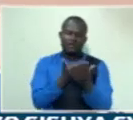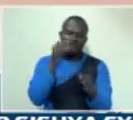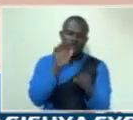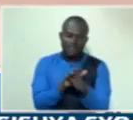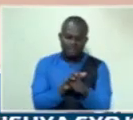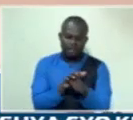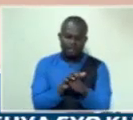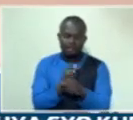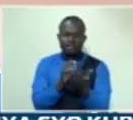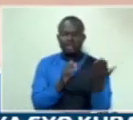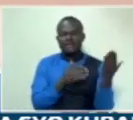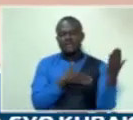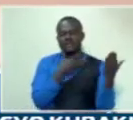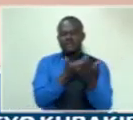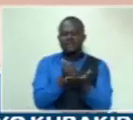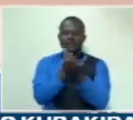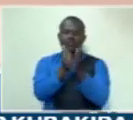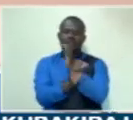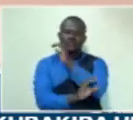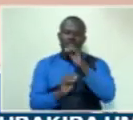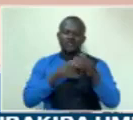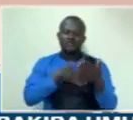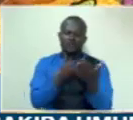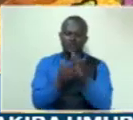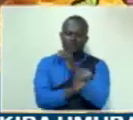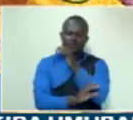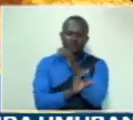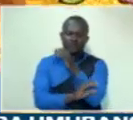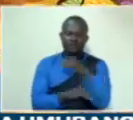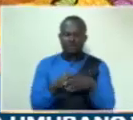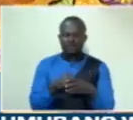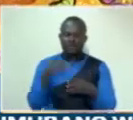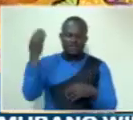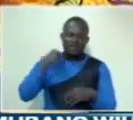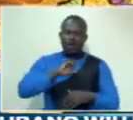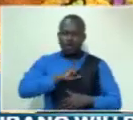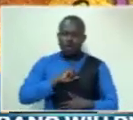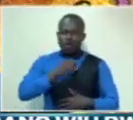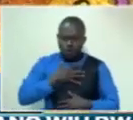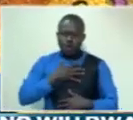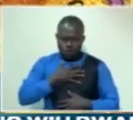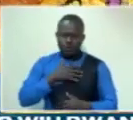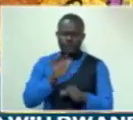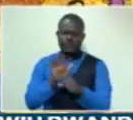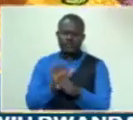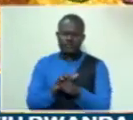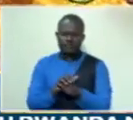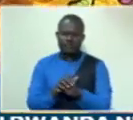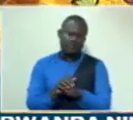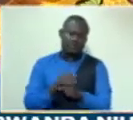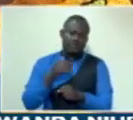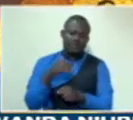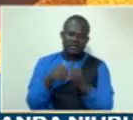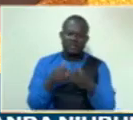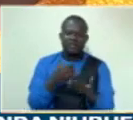bikomeye mbega ni ugufasha igihugu ni ukwitangira igihugu narakororaga cyane numva noneho uko wagukorora